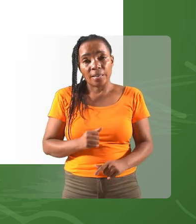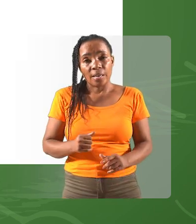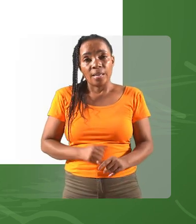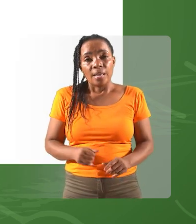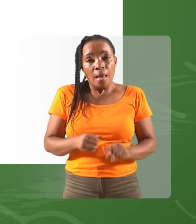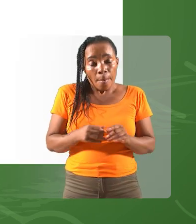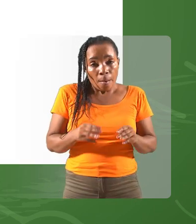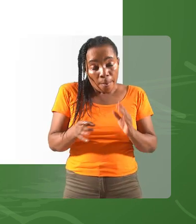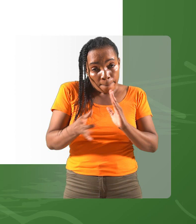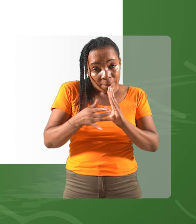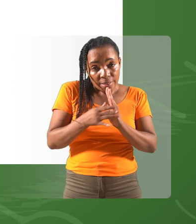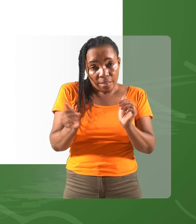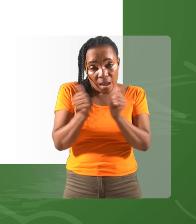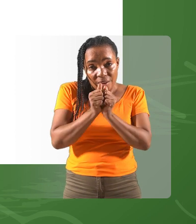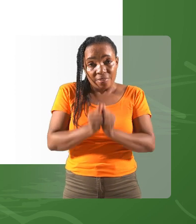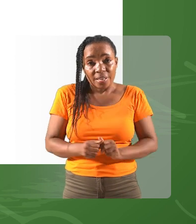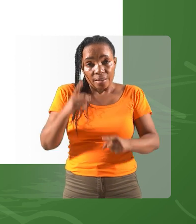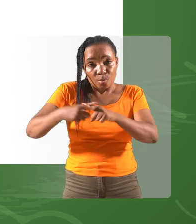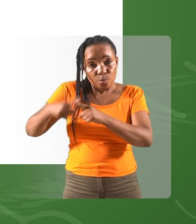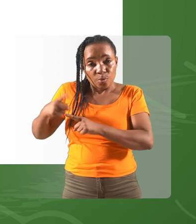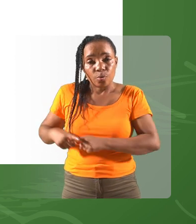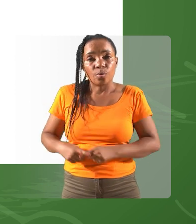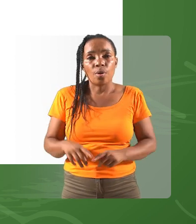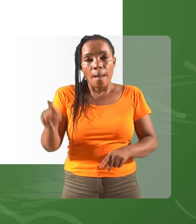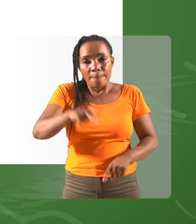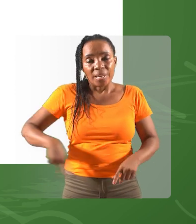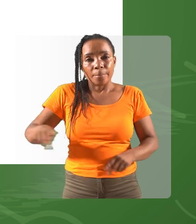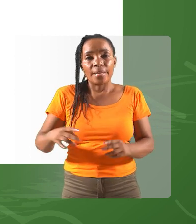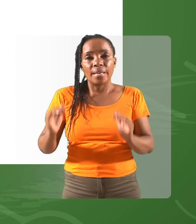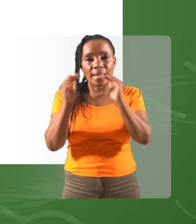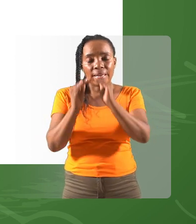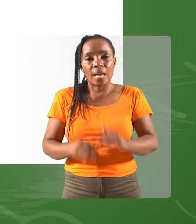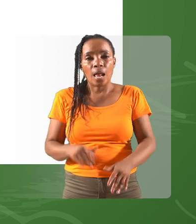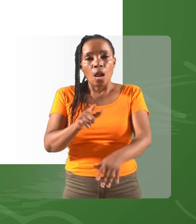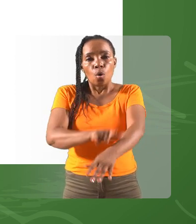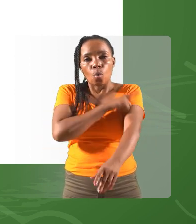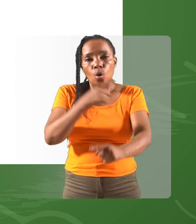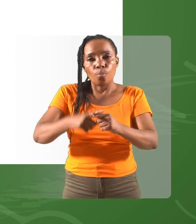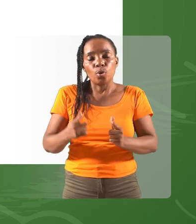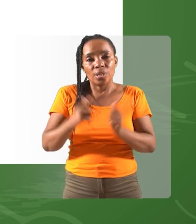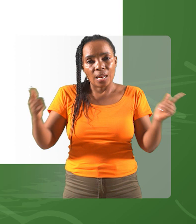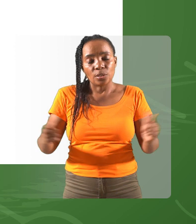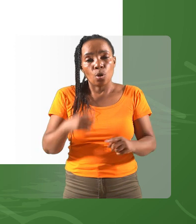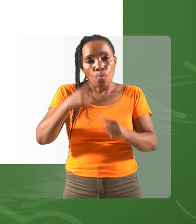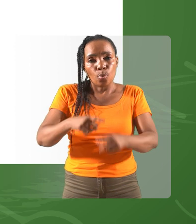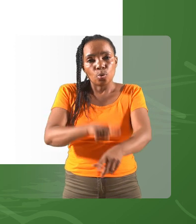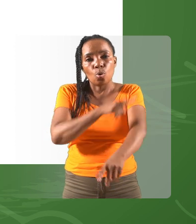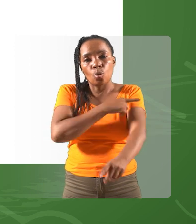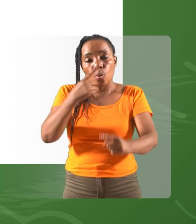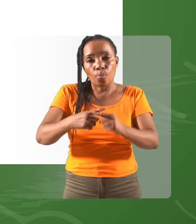Périmètre égale longueur plus largeur plus longueur plus largeur. Ça